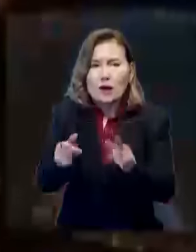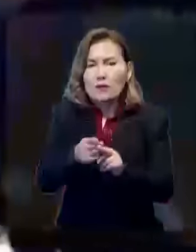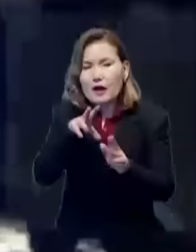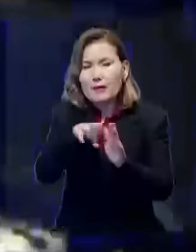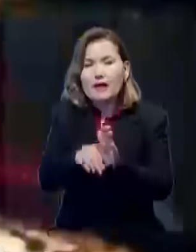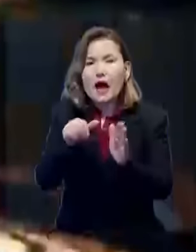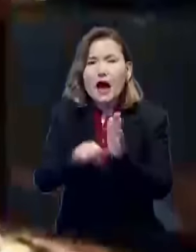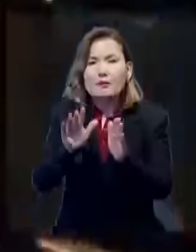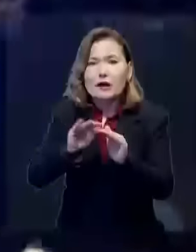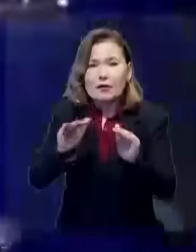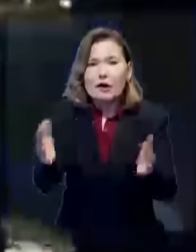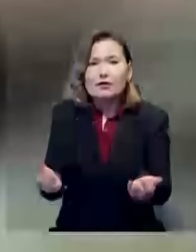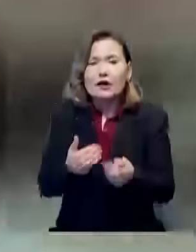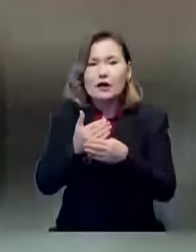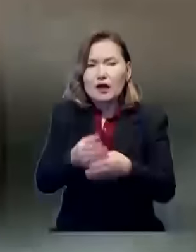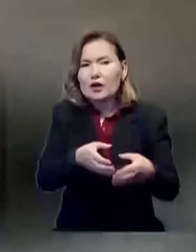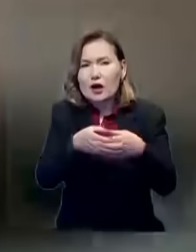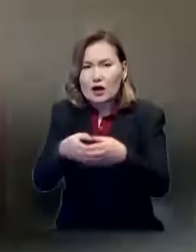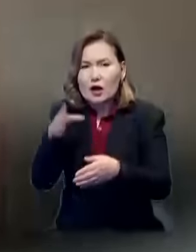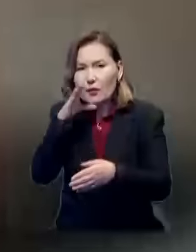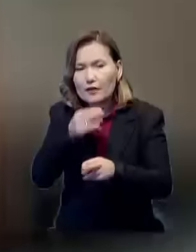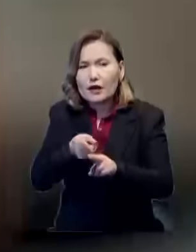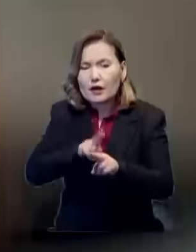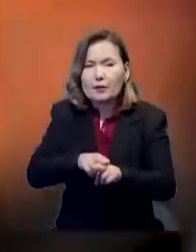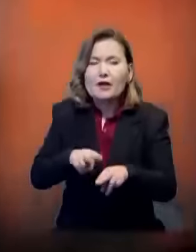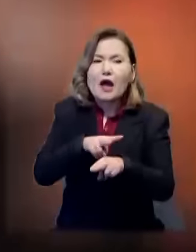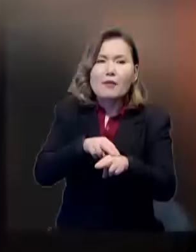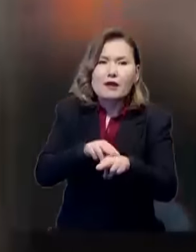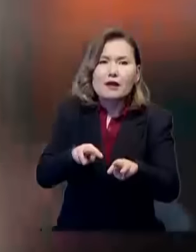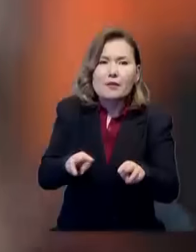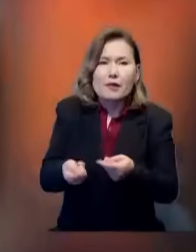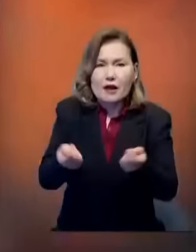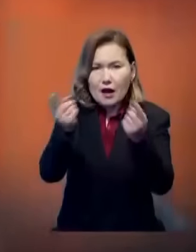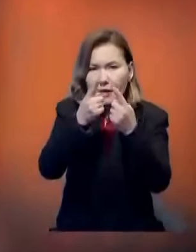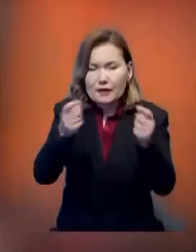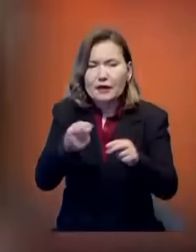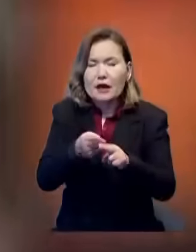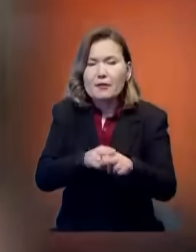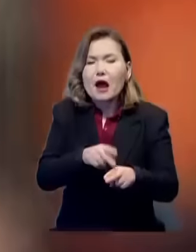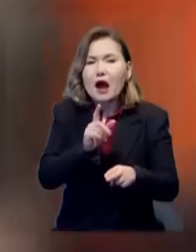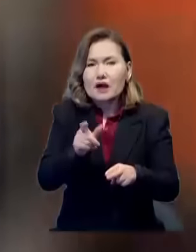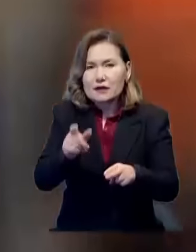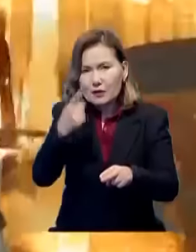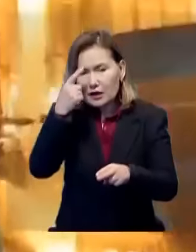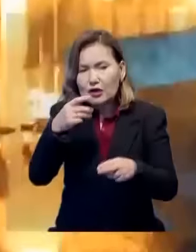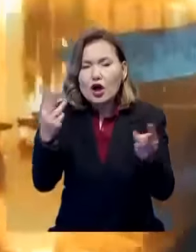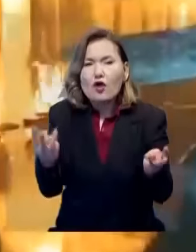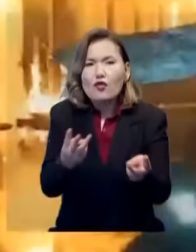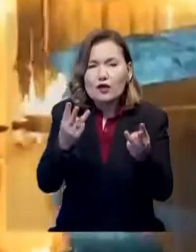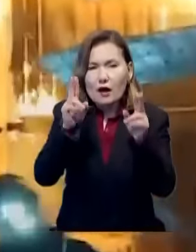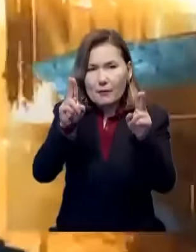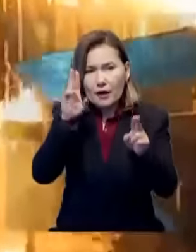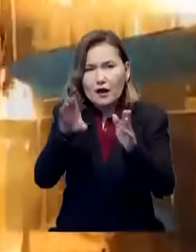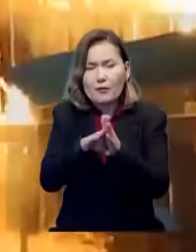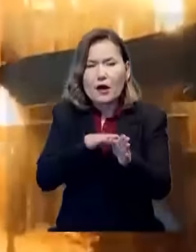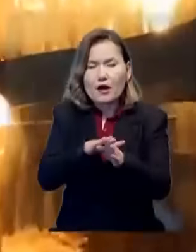ішінде 65 бала құтқарылып эвакуацияланды. Осы орайда төтенше жағдайлар министрлігі азаматтарды өрт қауіпсіздік шараларын сақтап,